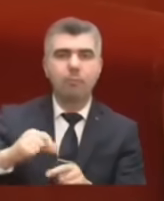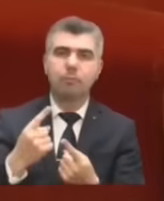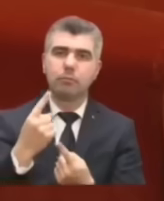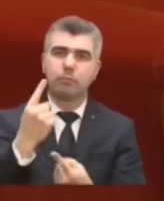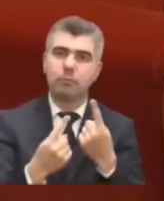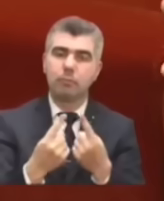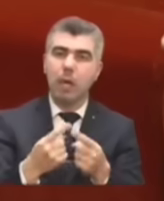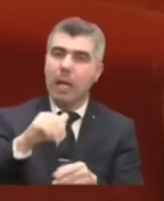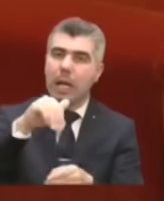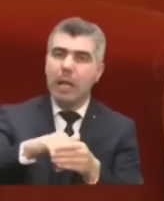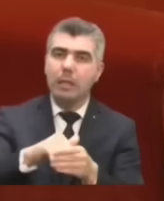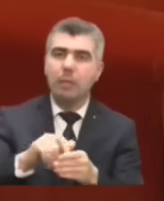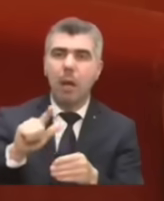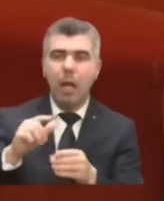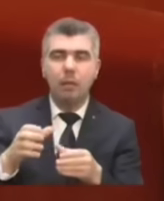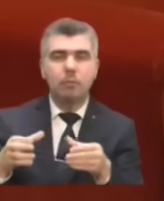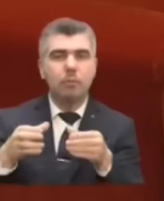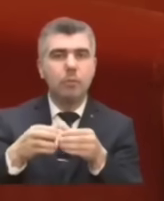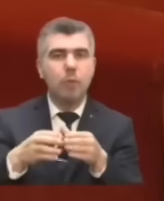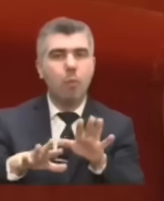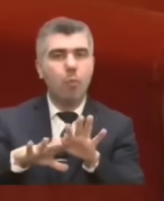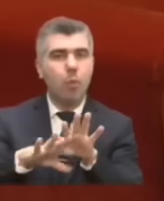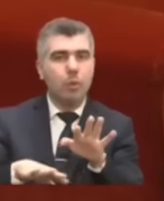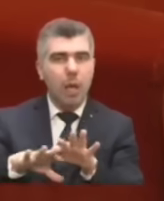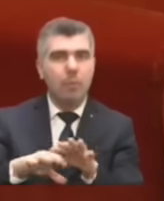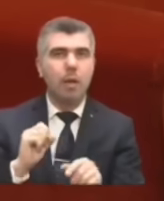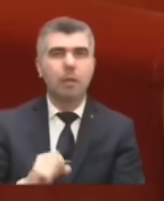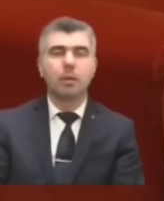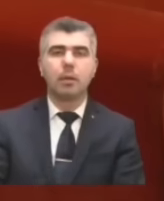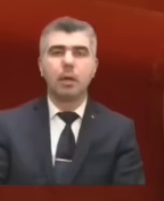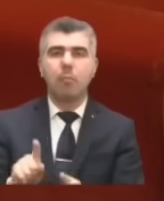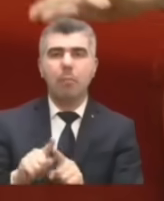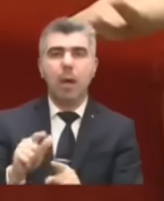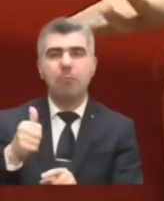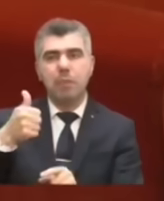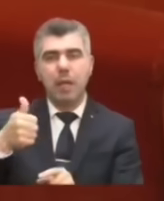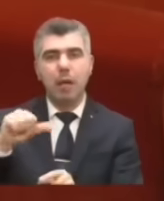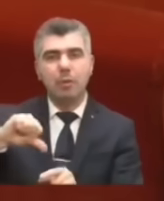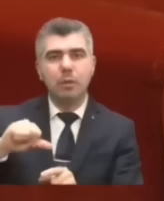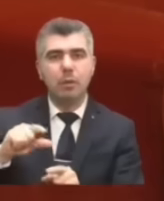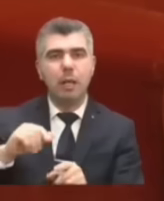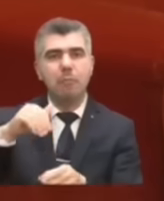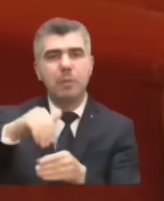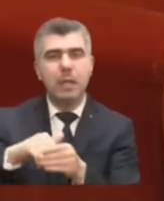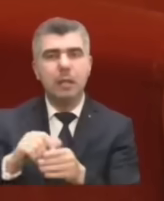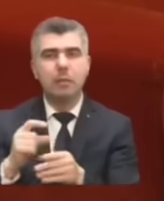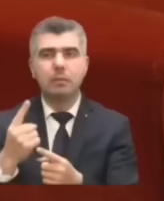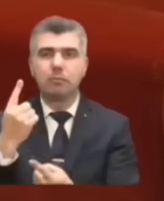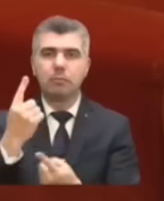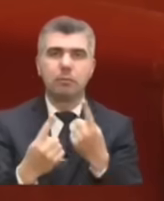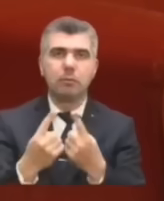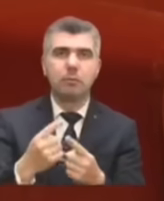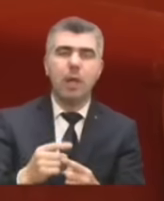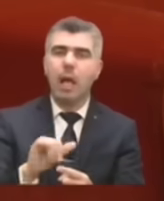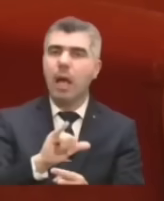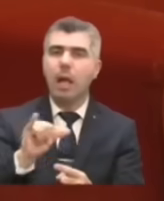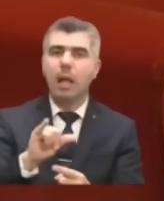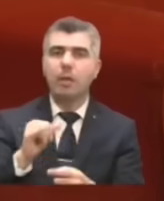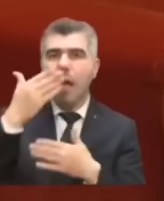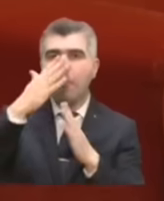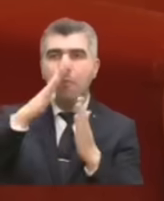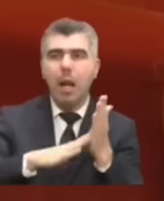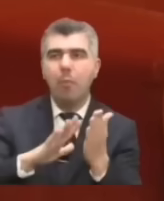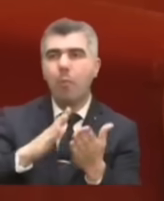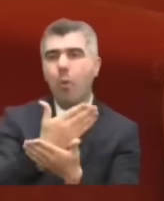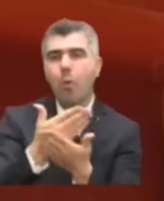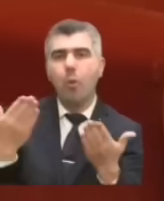والاحزاب تمثل مجتمعها، فيها كما هو المجتمع فيه الخيب والمزيان كذلك الاحزاب فيها الخيب والمزيان. علاش كنحكموا على المغاربه انهم فاسدين